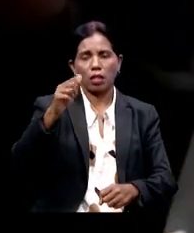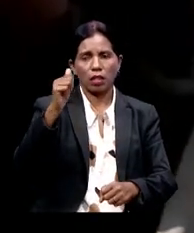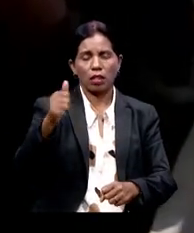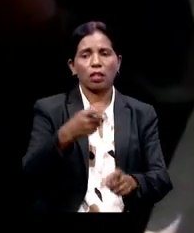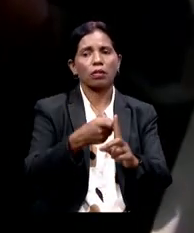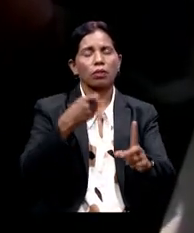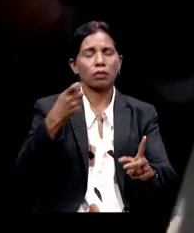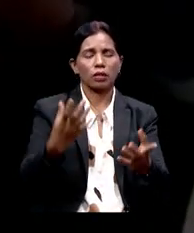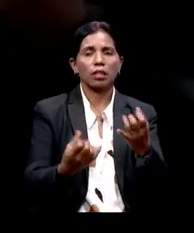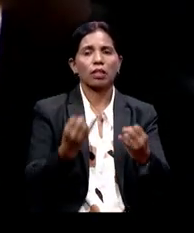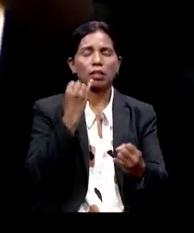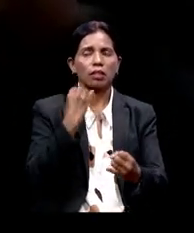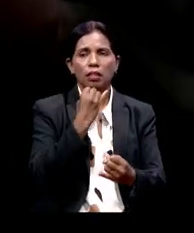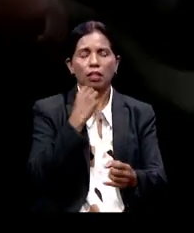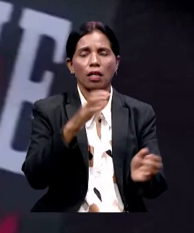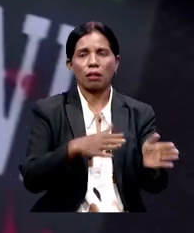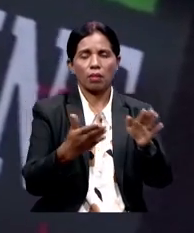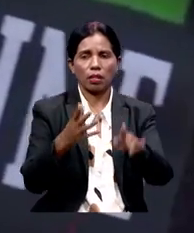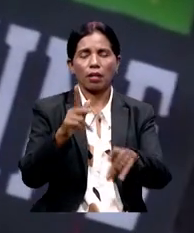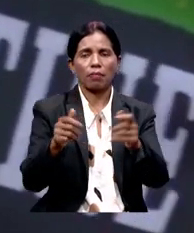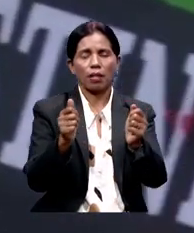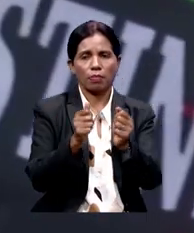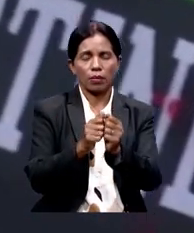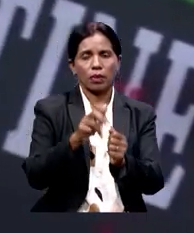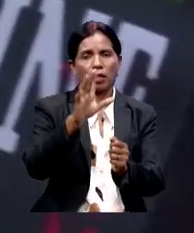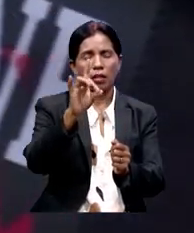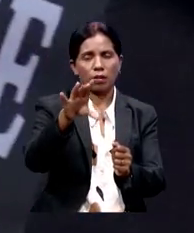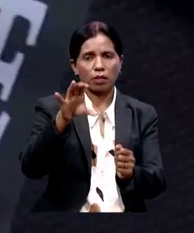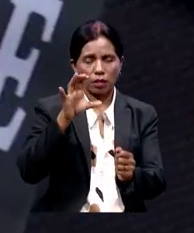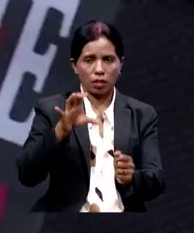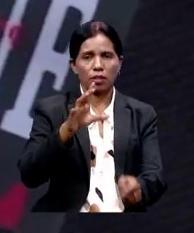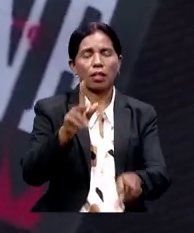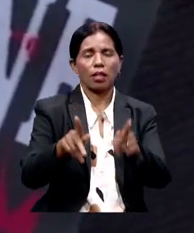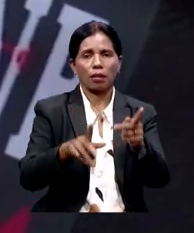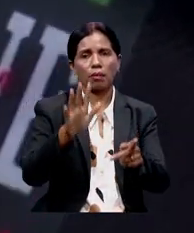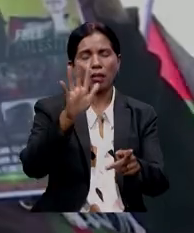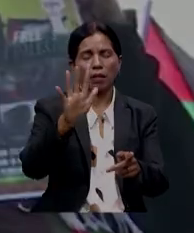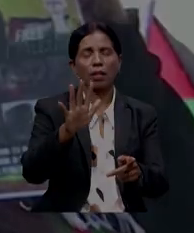husi Israel hamate una ema besikatus walo no ema rihun hat hetangkanik.